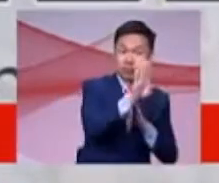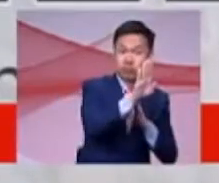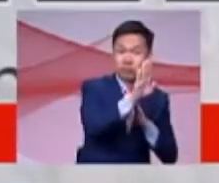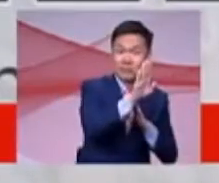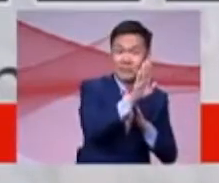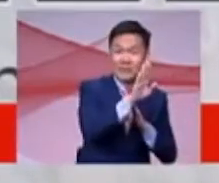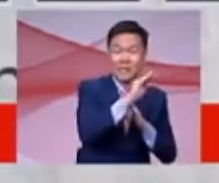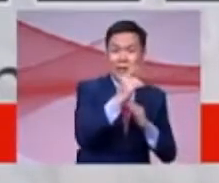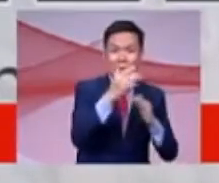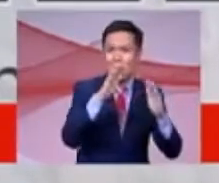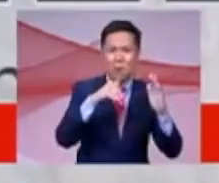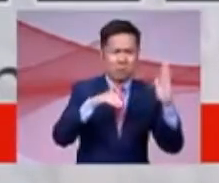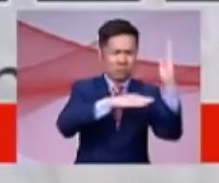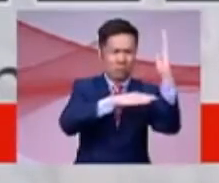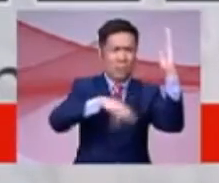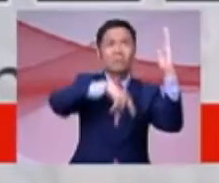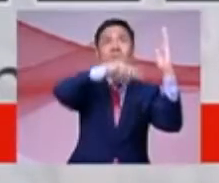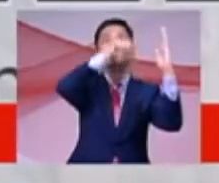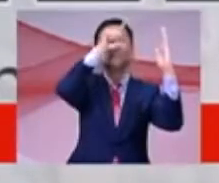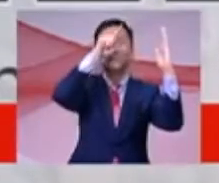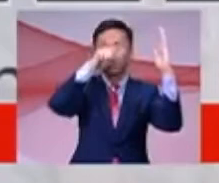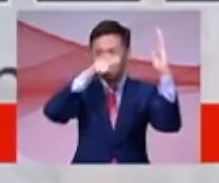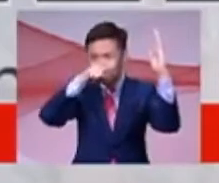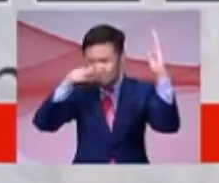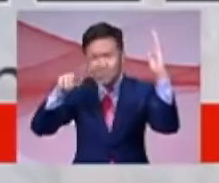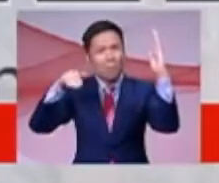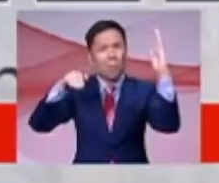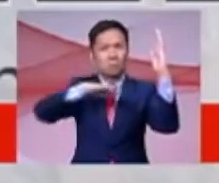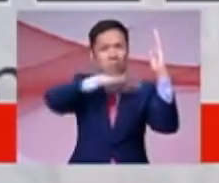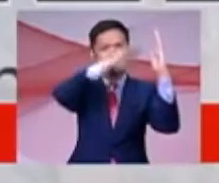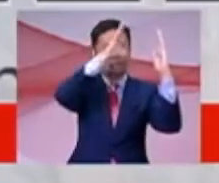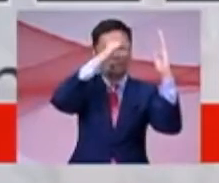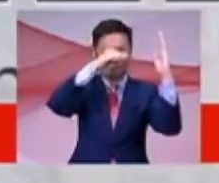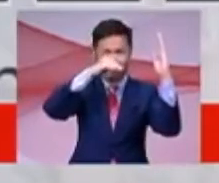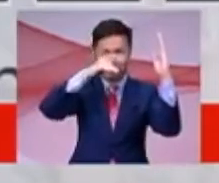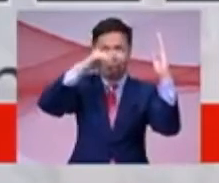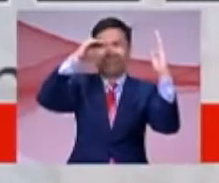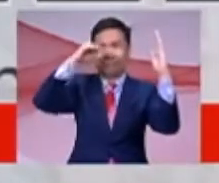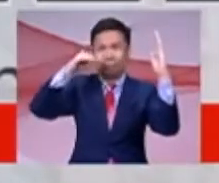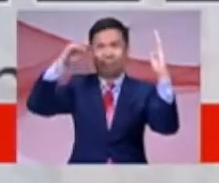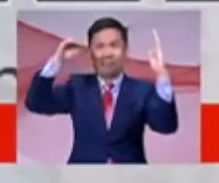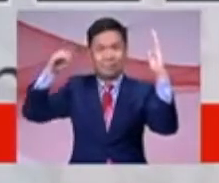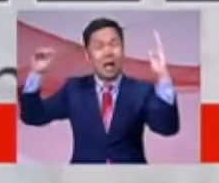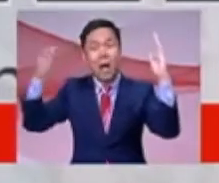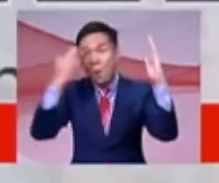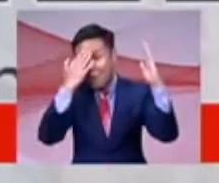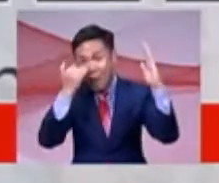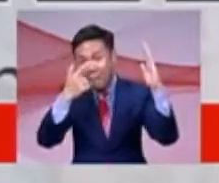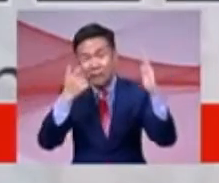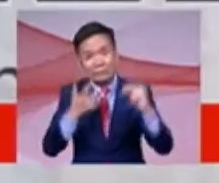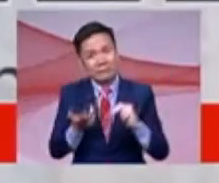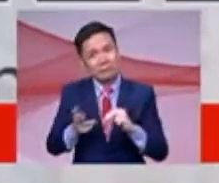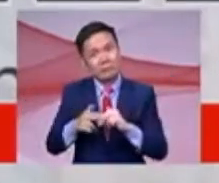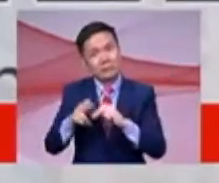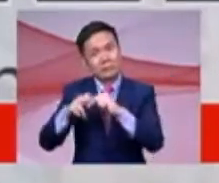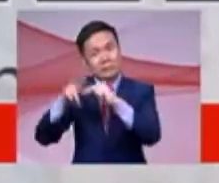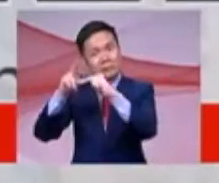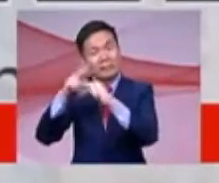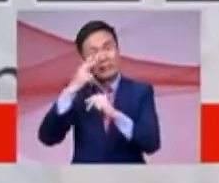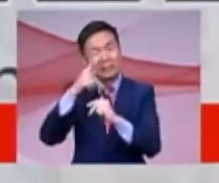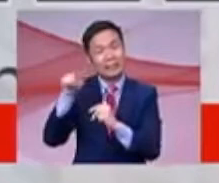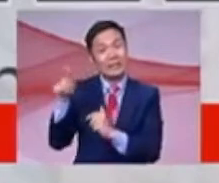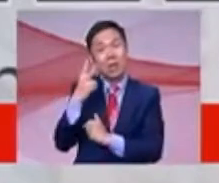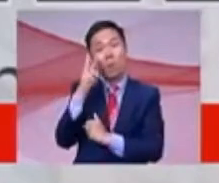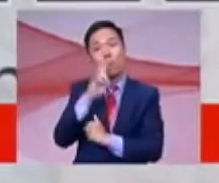tak dapat meratakan keluk tersebut tetapi disambung sebab ada non-compliant kes meningkat mengikut unjuran